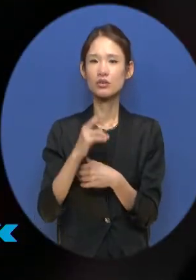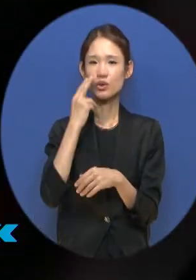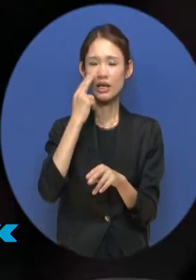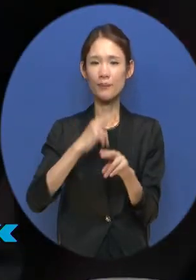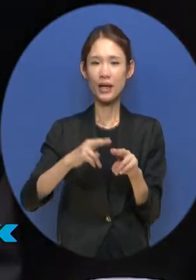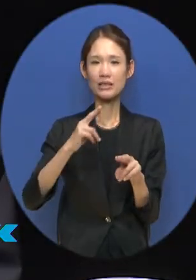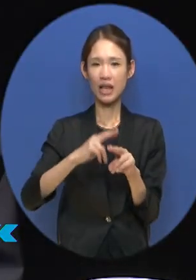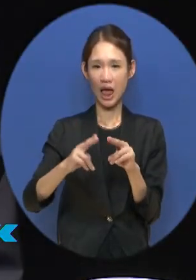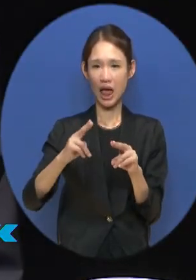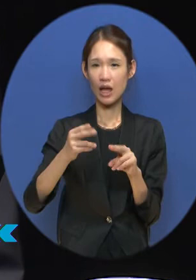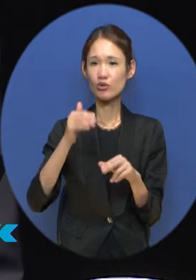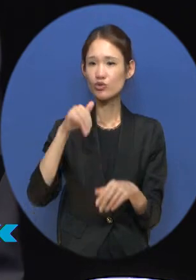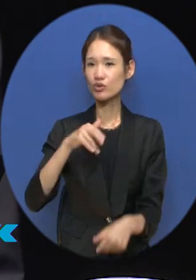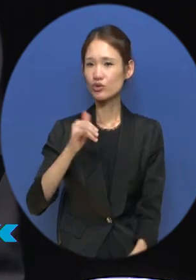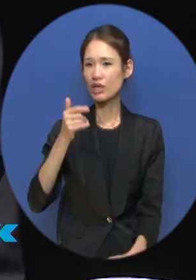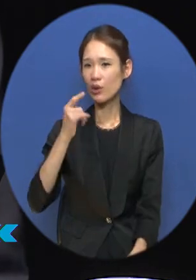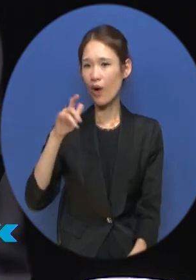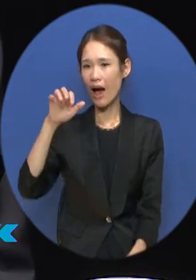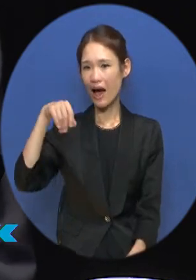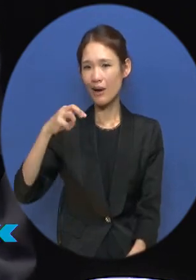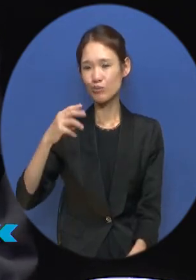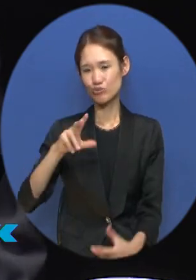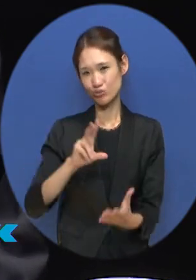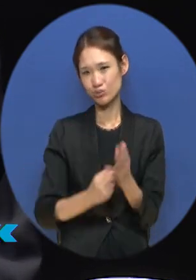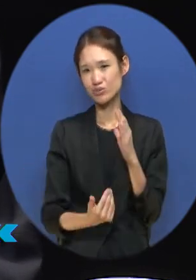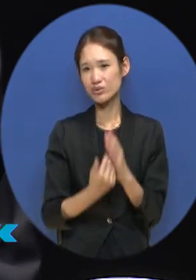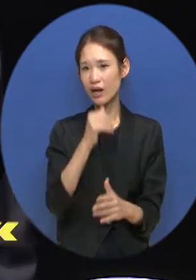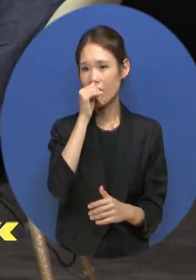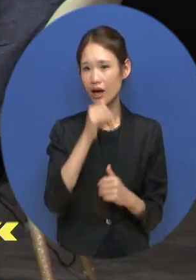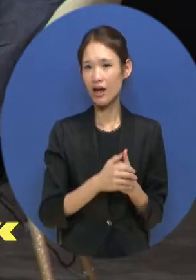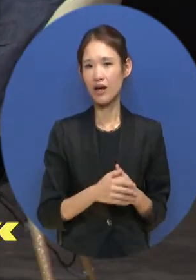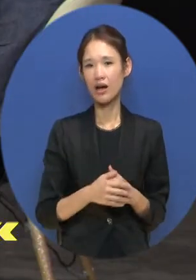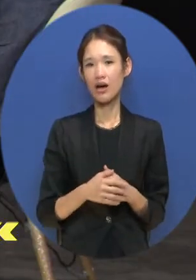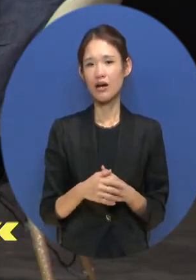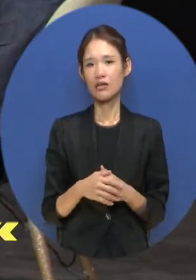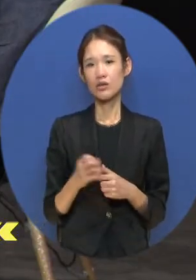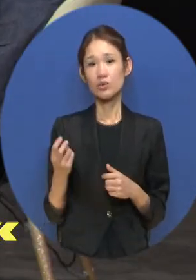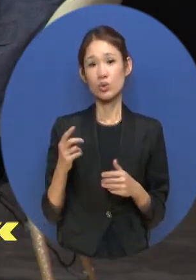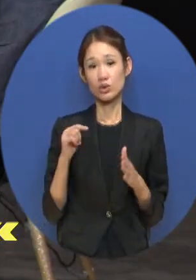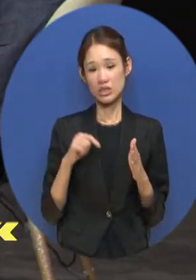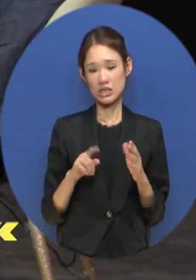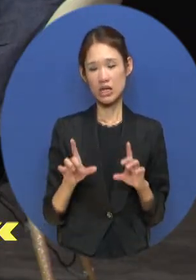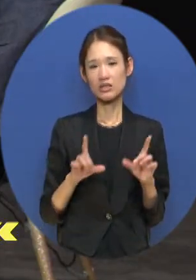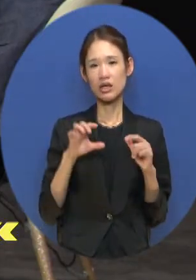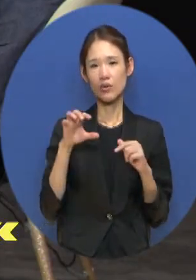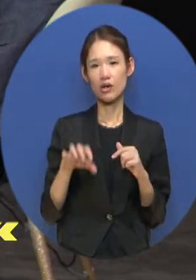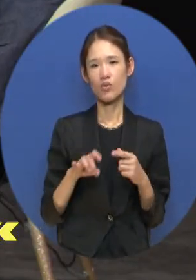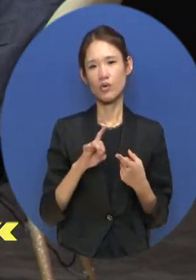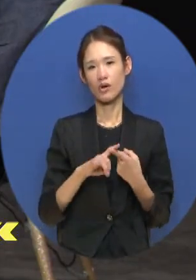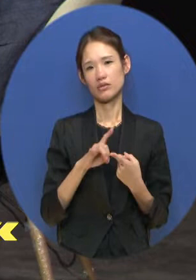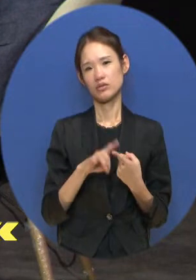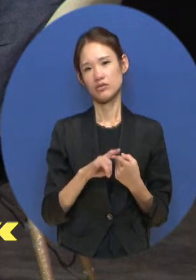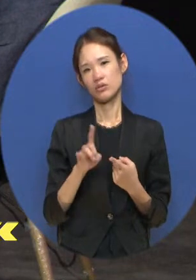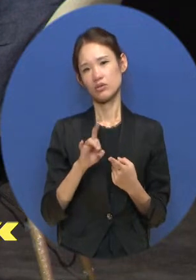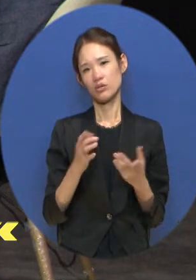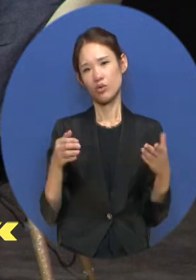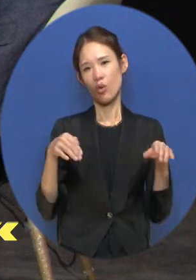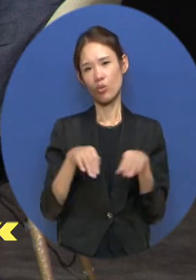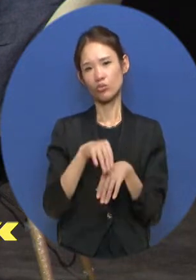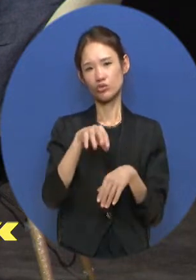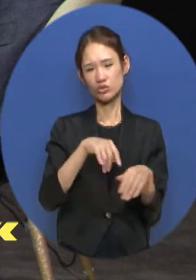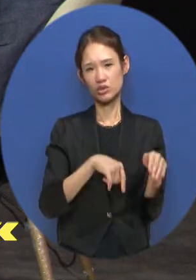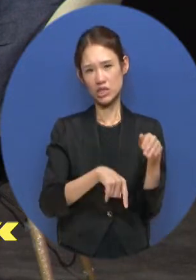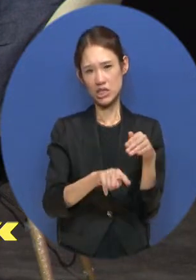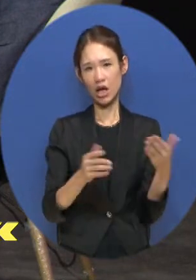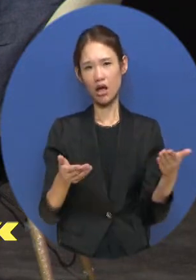화물질이 이쪽으로 네. 문제가 될 것 같습니다. 우리가 이제 또 지하 생활 공간에서 네. 어떤 건물의 지하에서